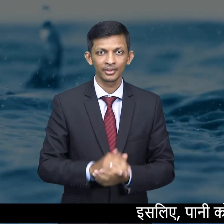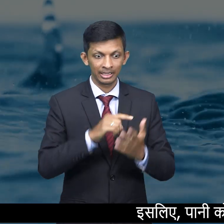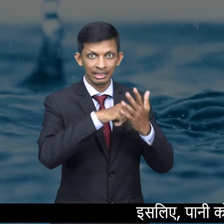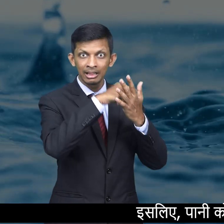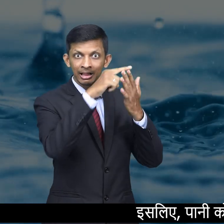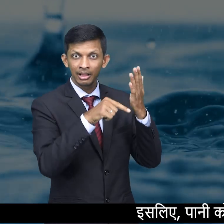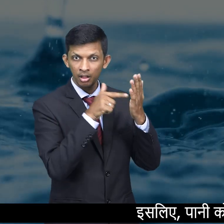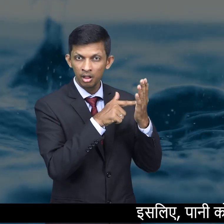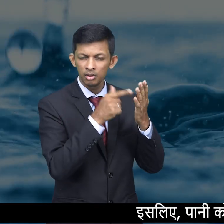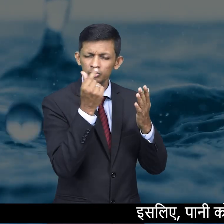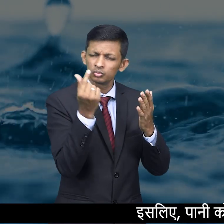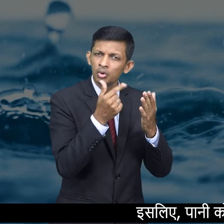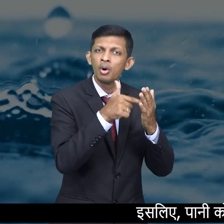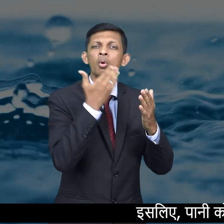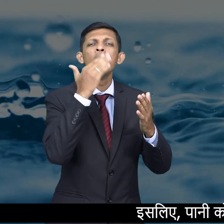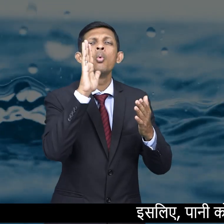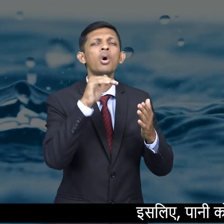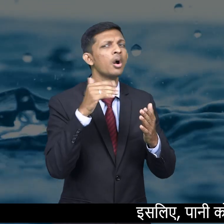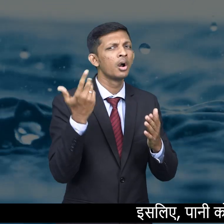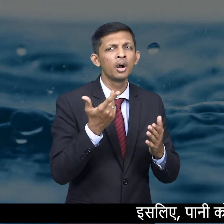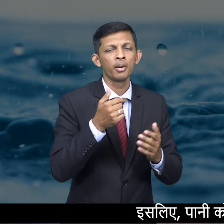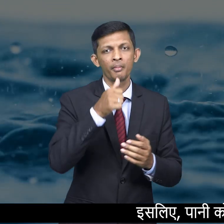इसलिए पानी को जीवन का अमृत कहा जाता है।